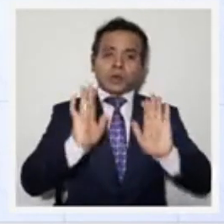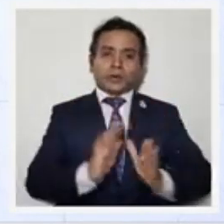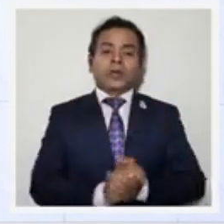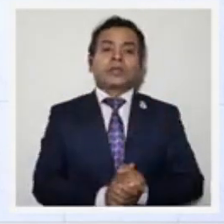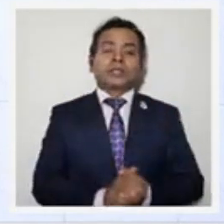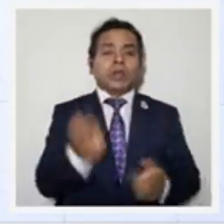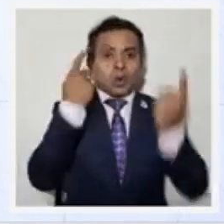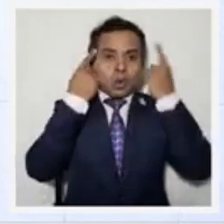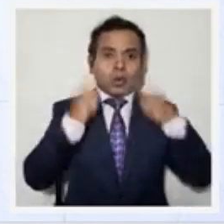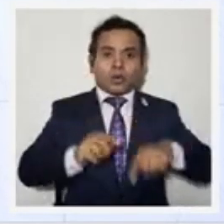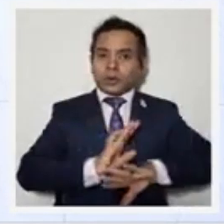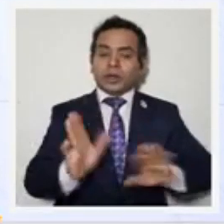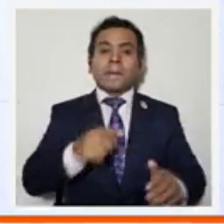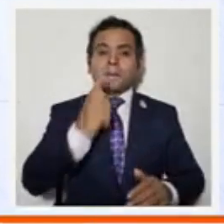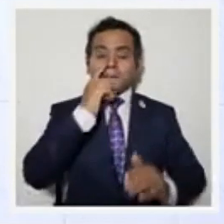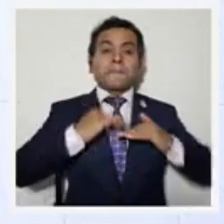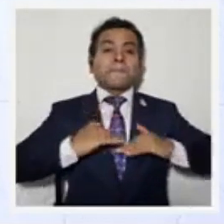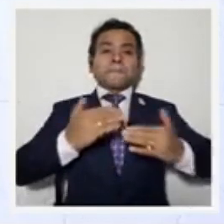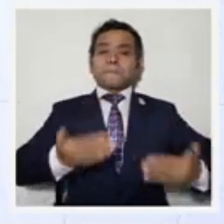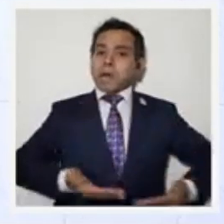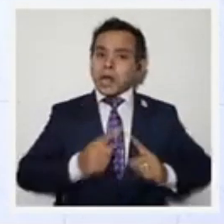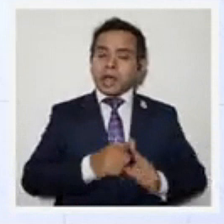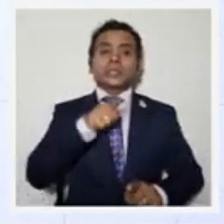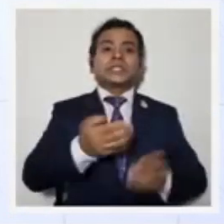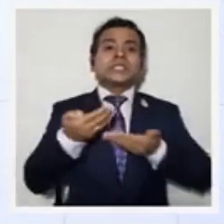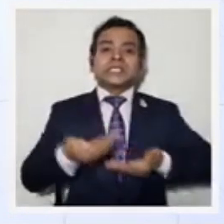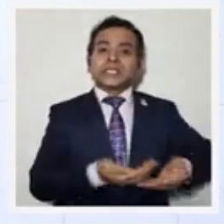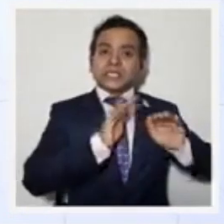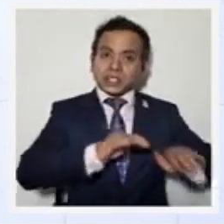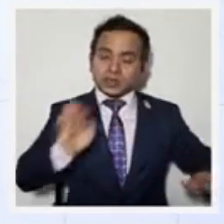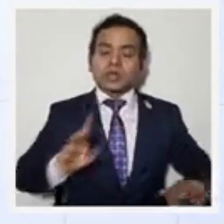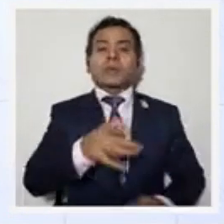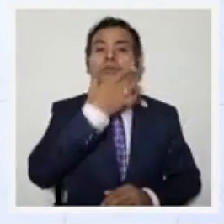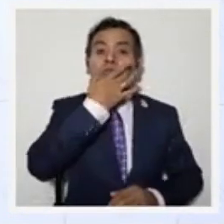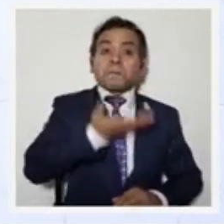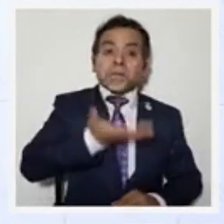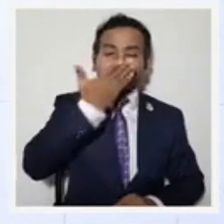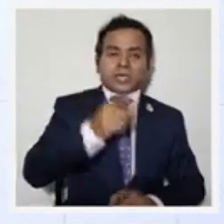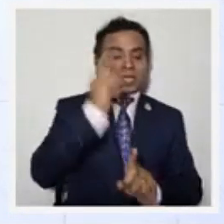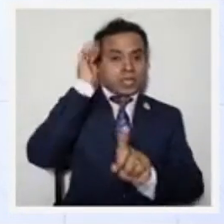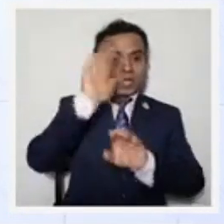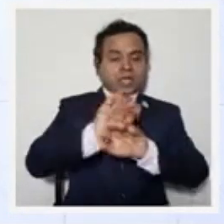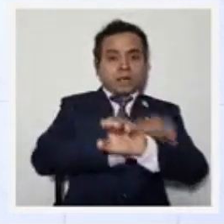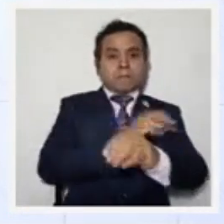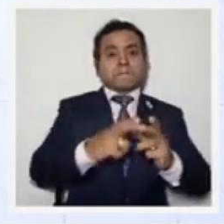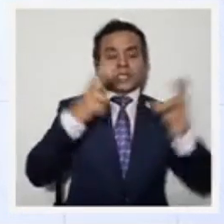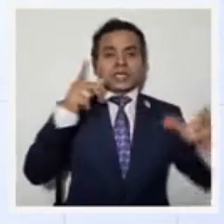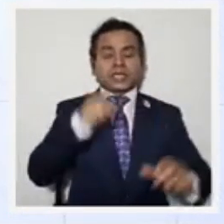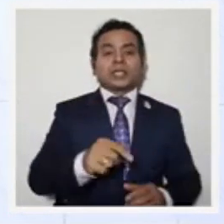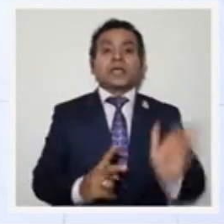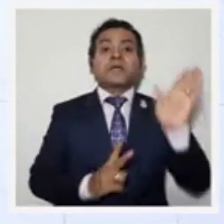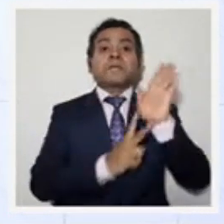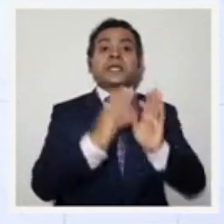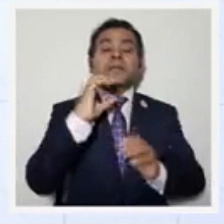আমাদের রোগ প্রতিরোধ ক্ষমতা বাড়ায় এইসব খাদ্য যেন আমরা প্রত্যেকেই গ্রহণ করি। এই ক্ষেত্রে গর্ভবতী